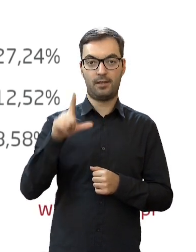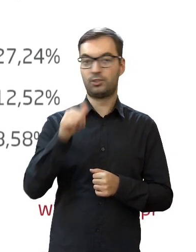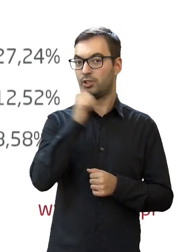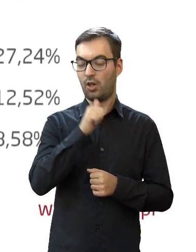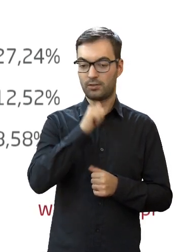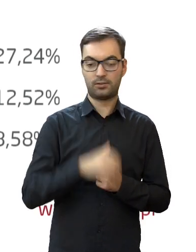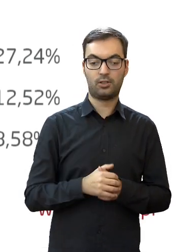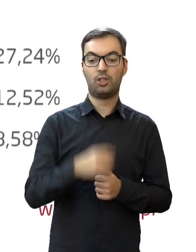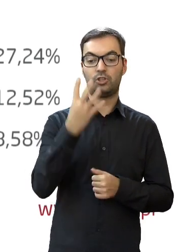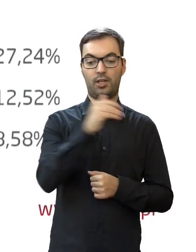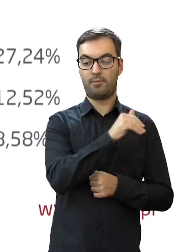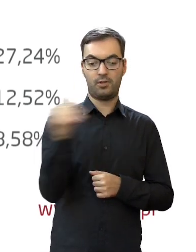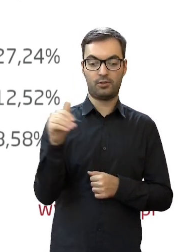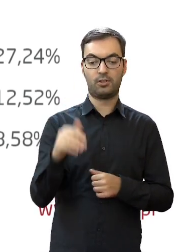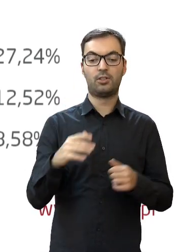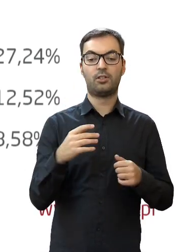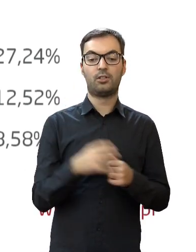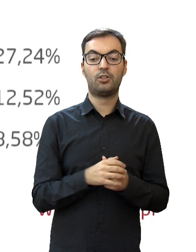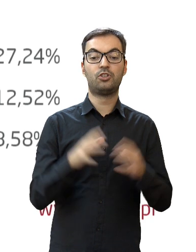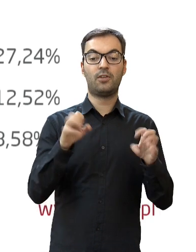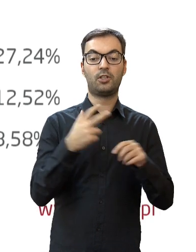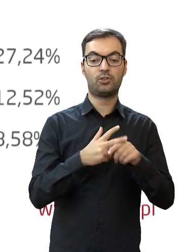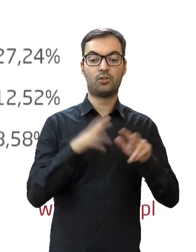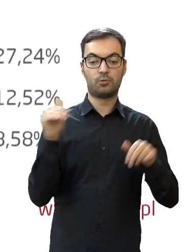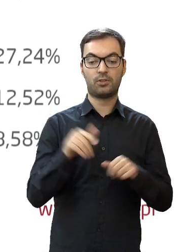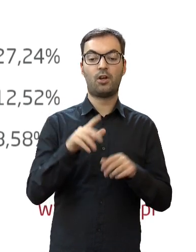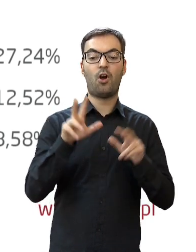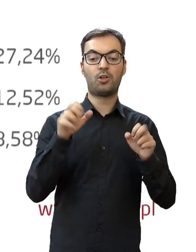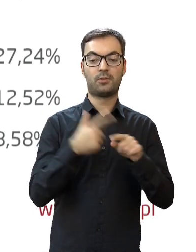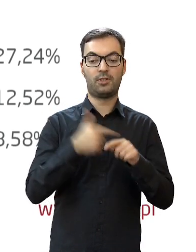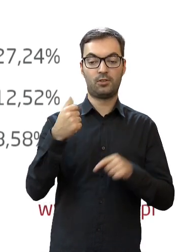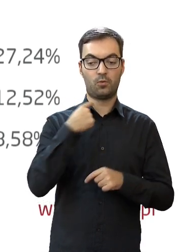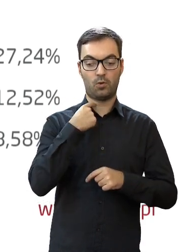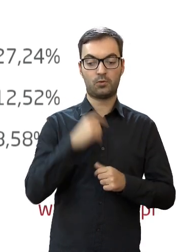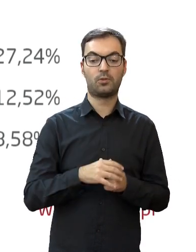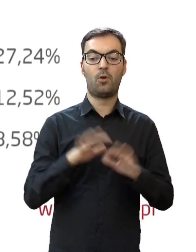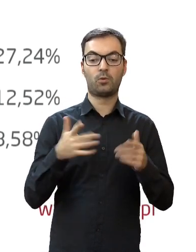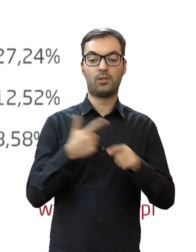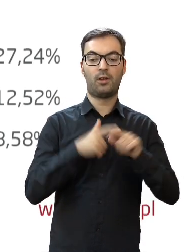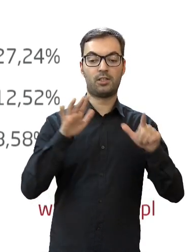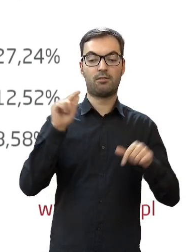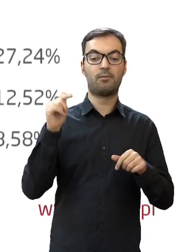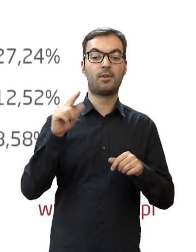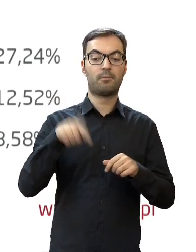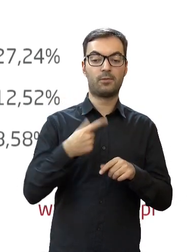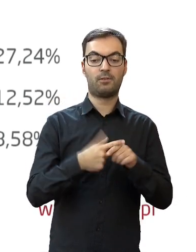4,483,821 głosów, to jest 27